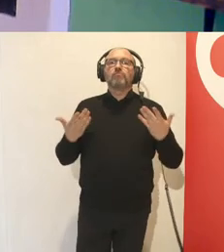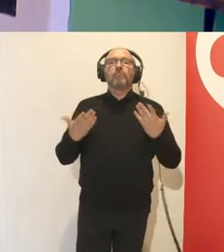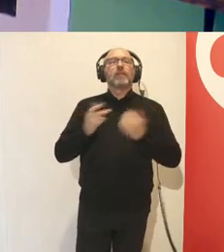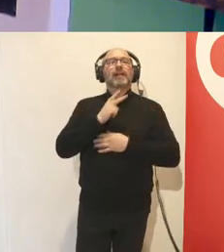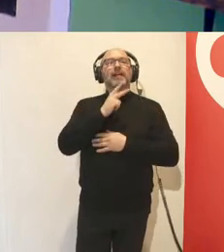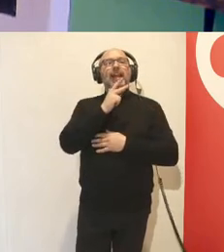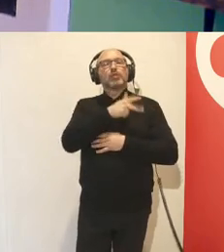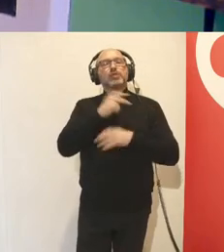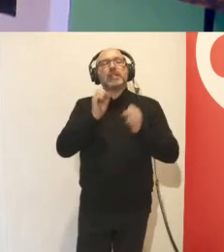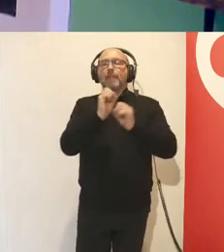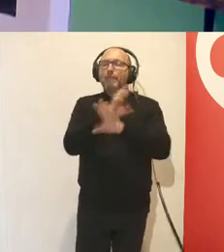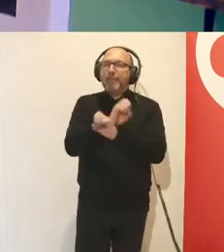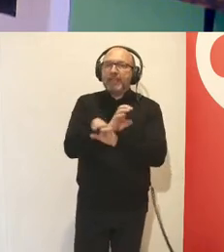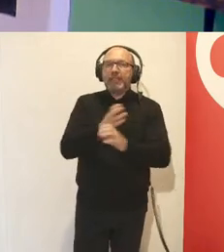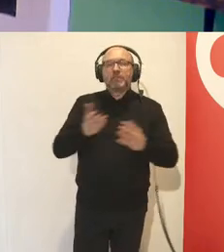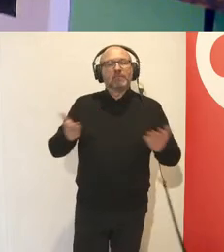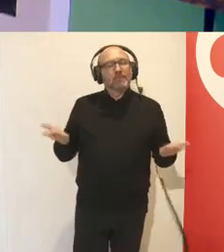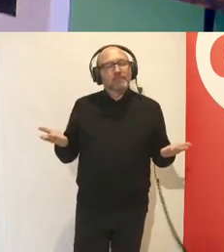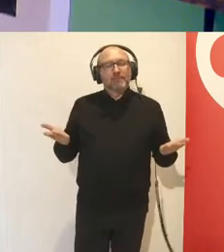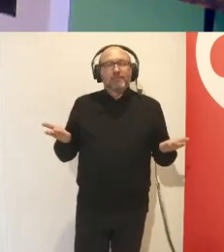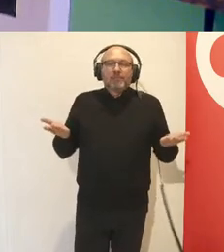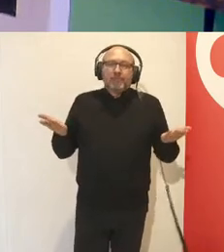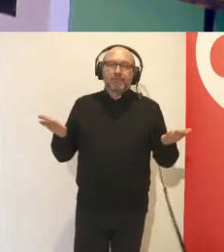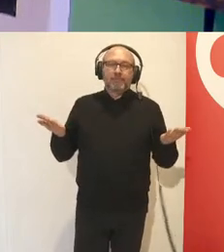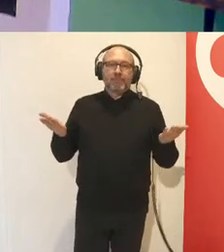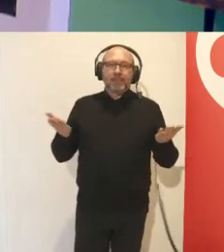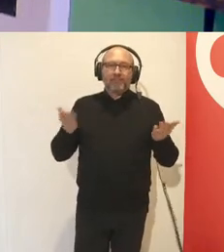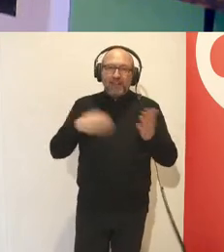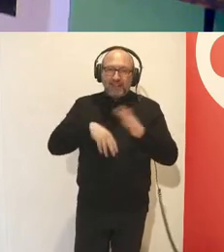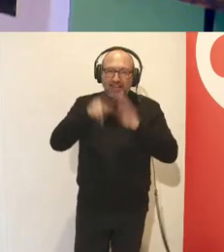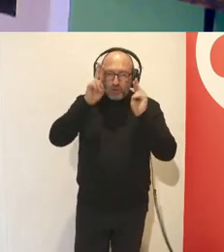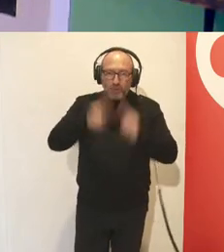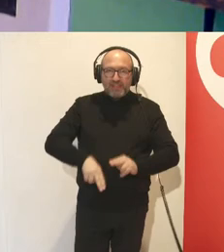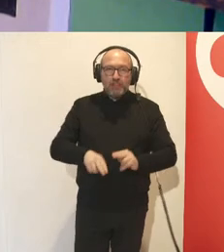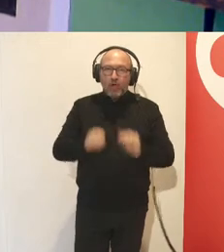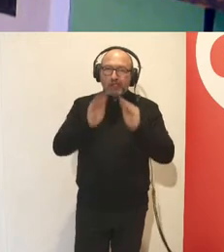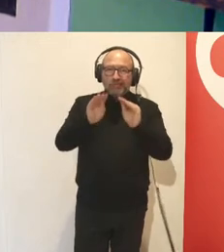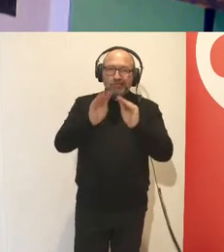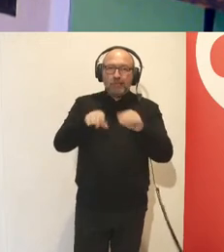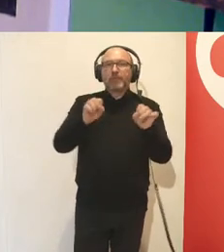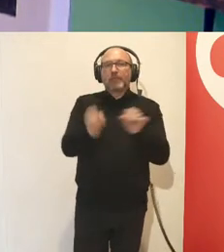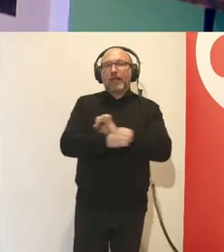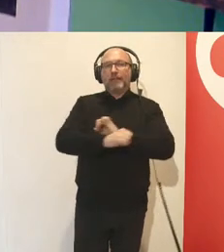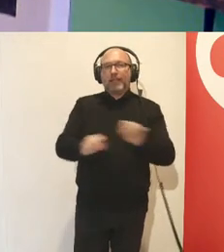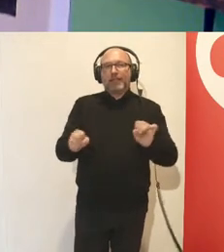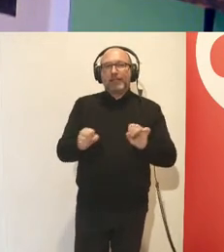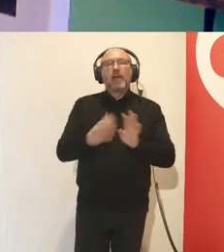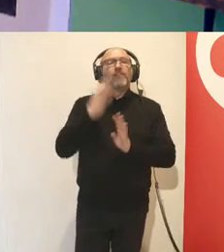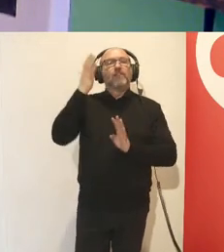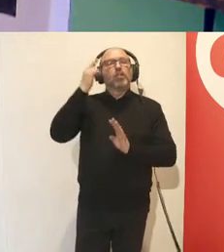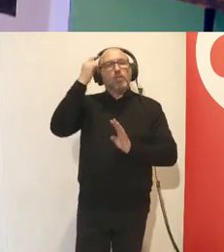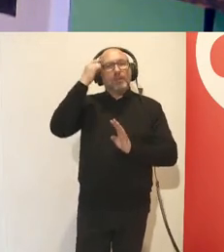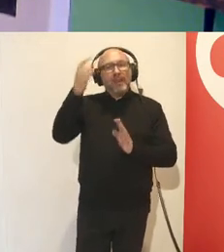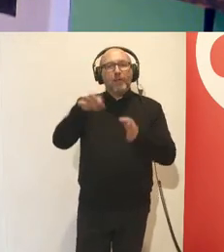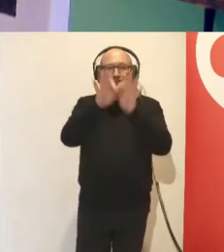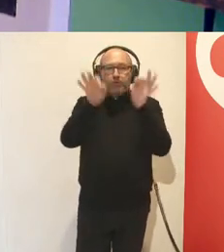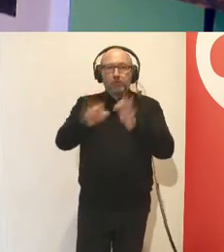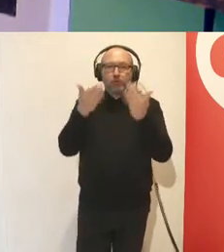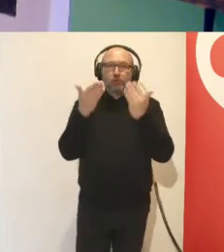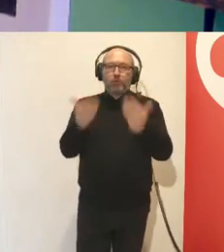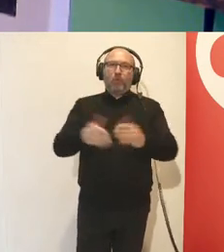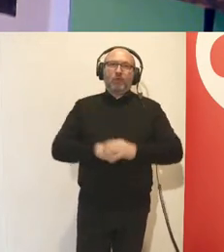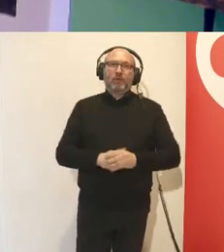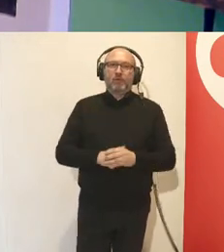ich glaube nicht dass man menschen überzeugen kann weil das eben auch nur funktionen des verschwörungs glaubens ist das heißt diese